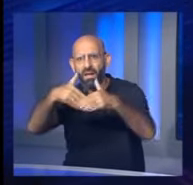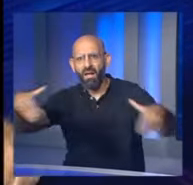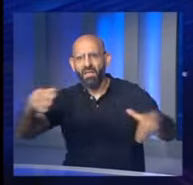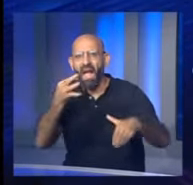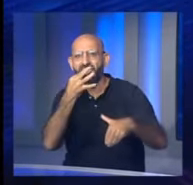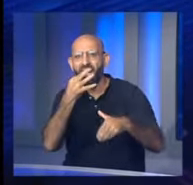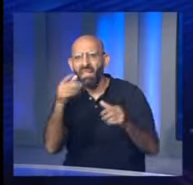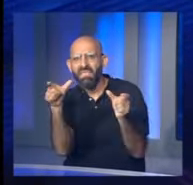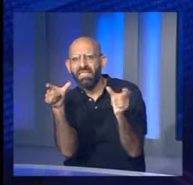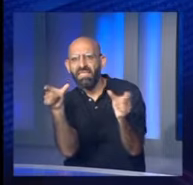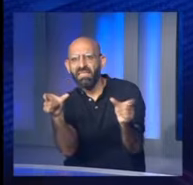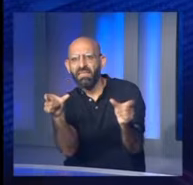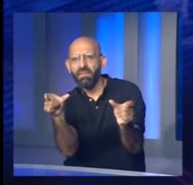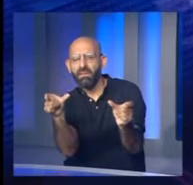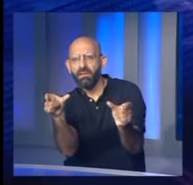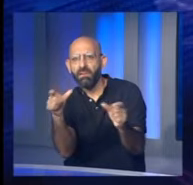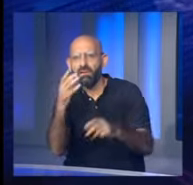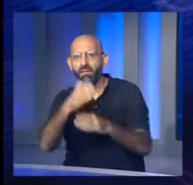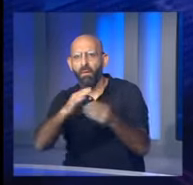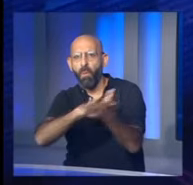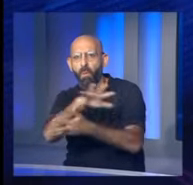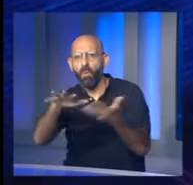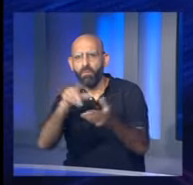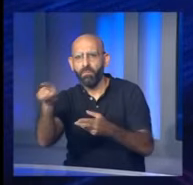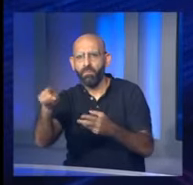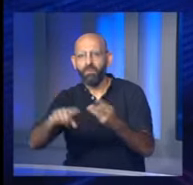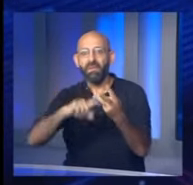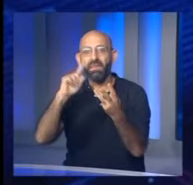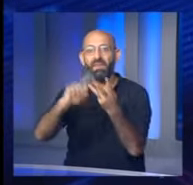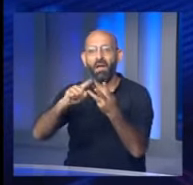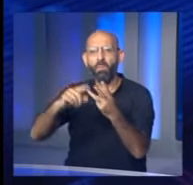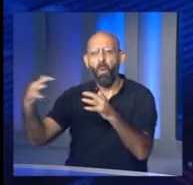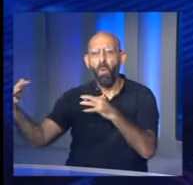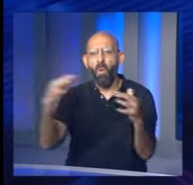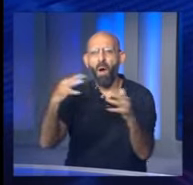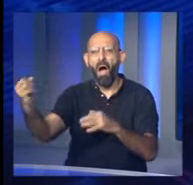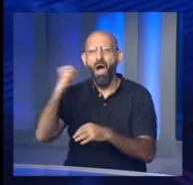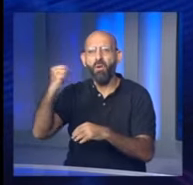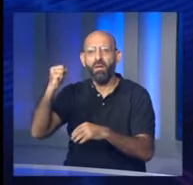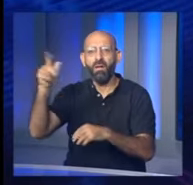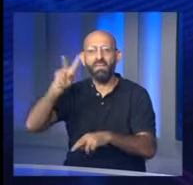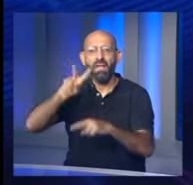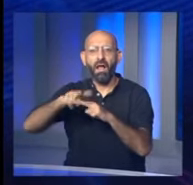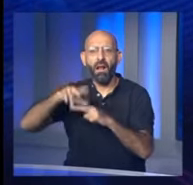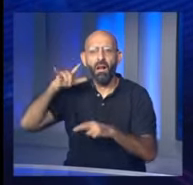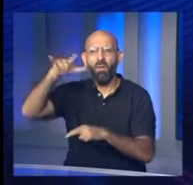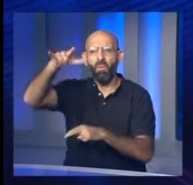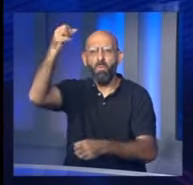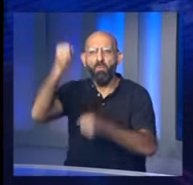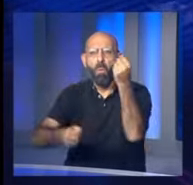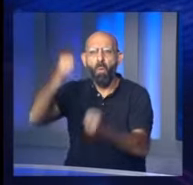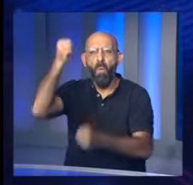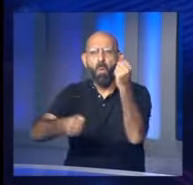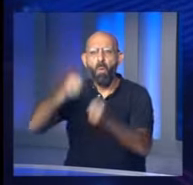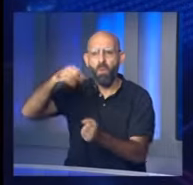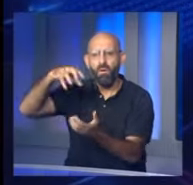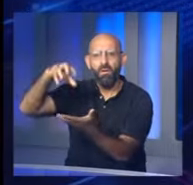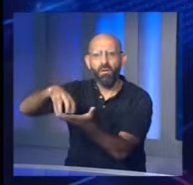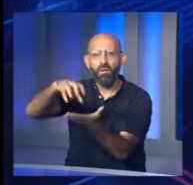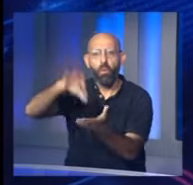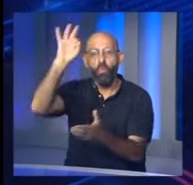الناقوره وباريس وروما تتحركان انتقاما لاخفا البري العدو يكثف غاراته